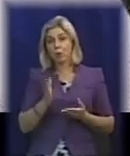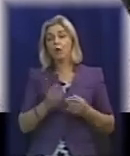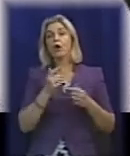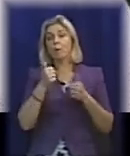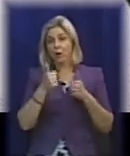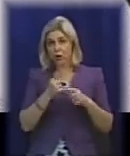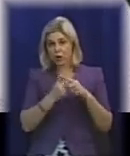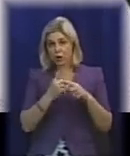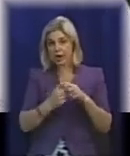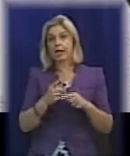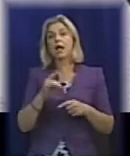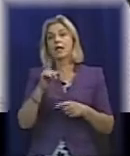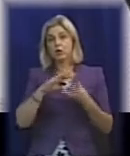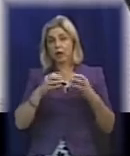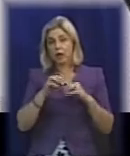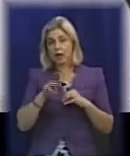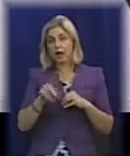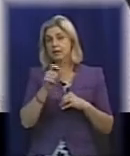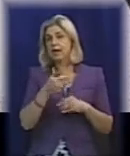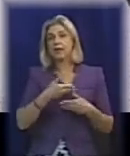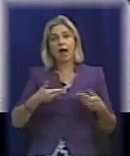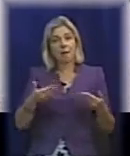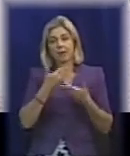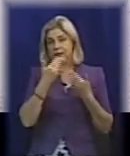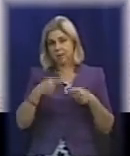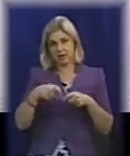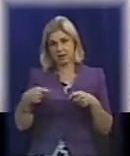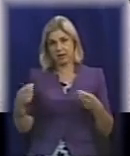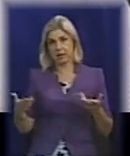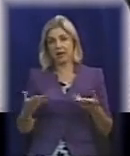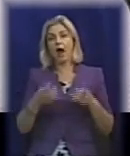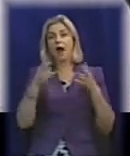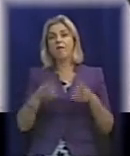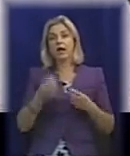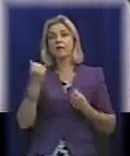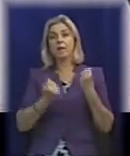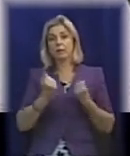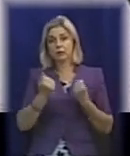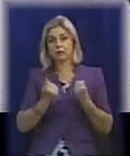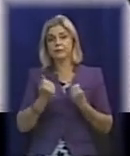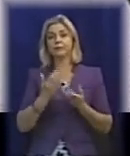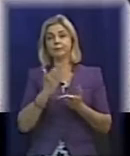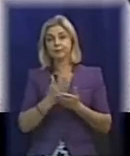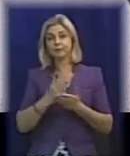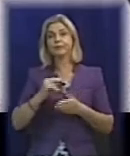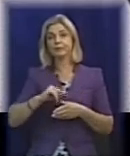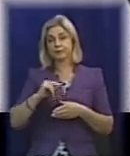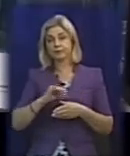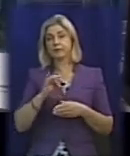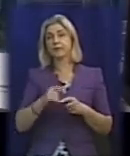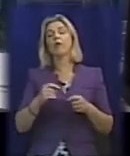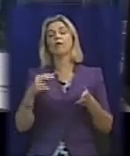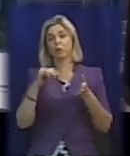положительний результат, то ми... за нами ніякої нема затримки. Тобто аварійна машина там чергує, тільки світло дають напругу, ми